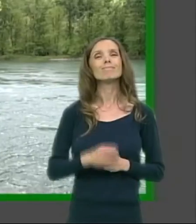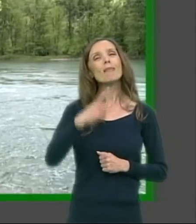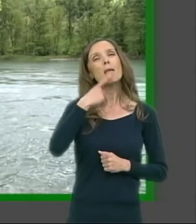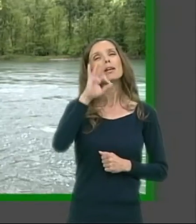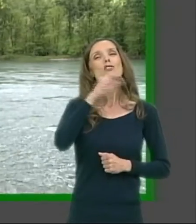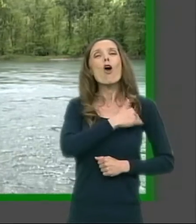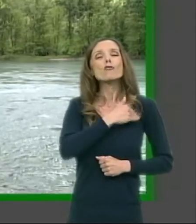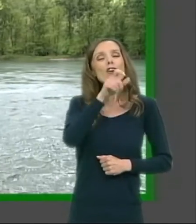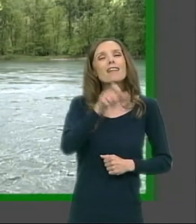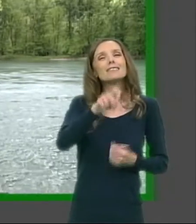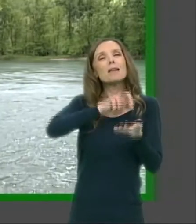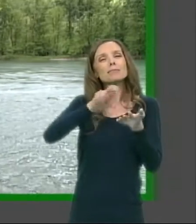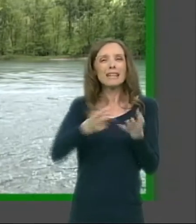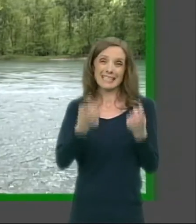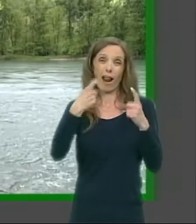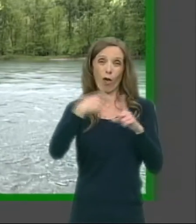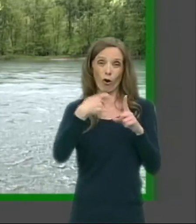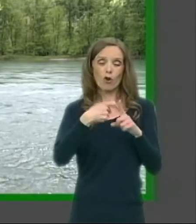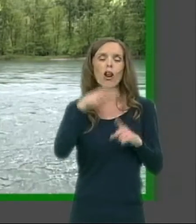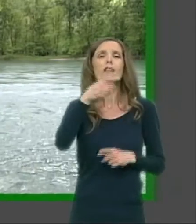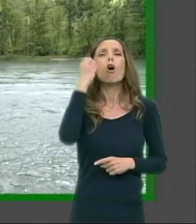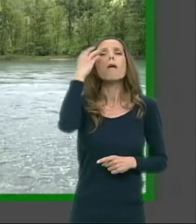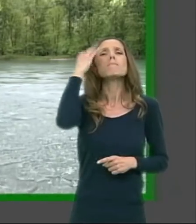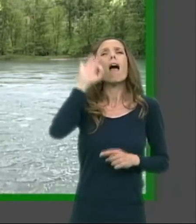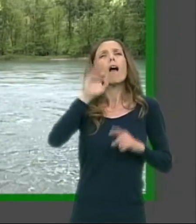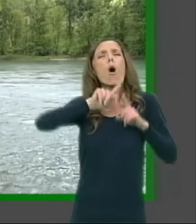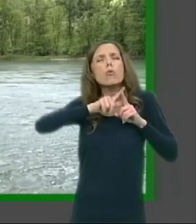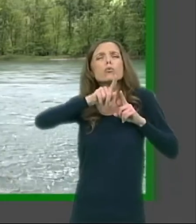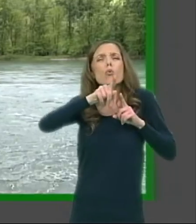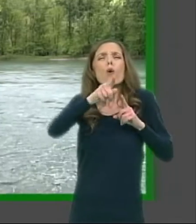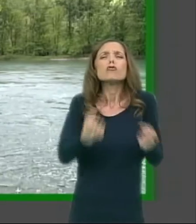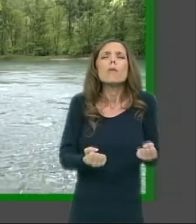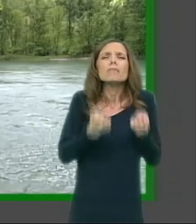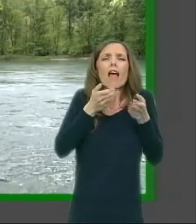Priča o đacima pešacima iz Košalja je bajka o dugačkom i teškom